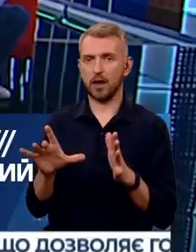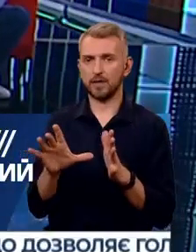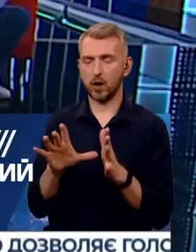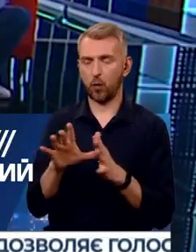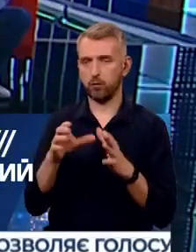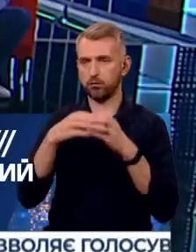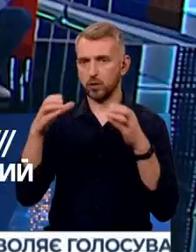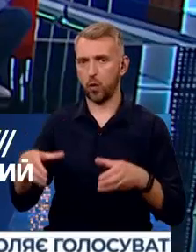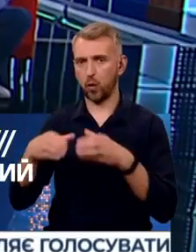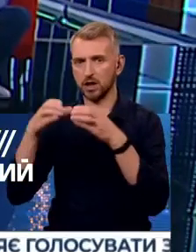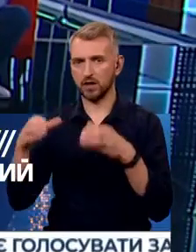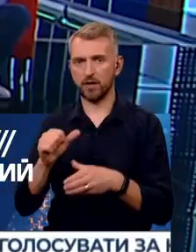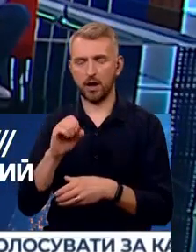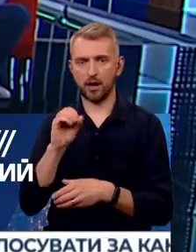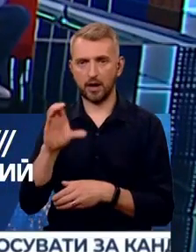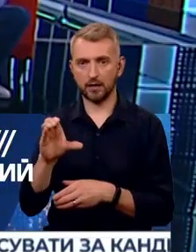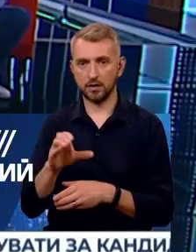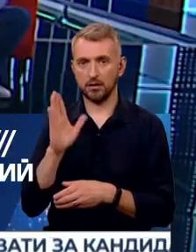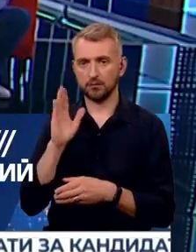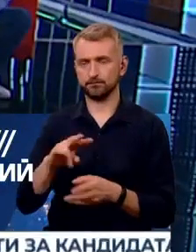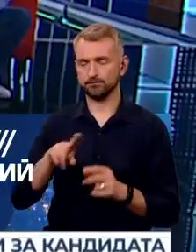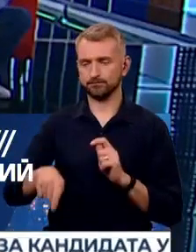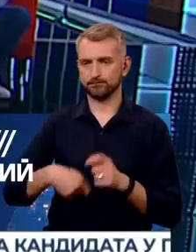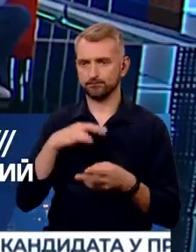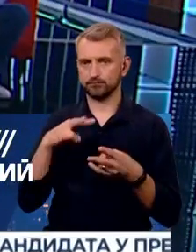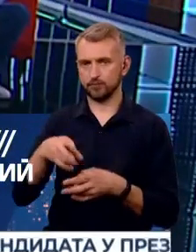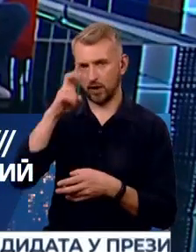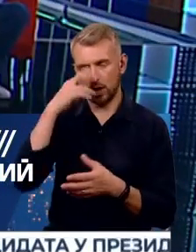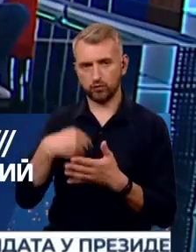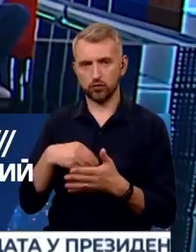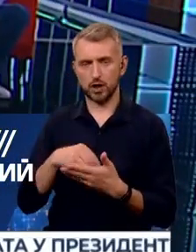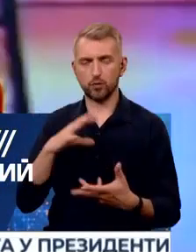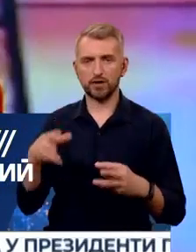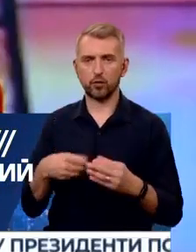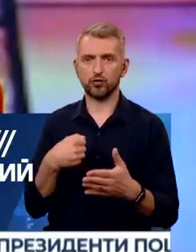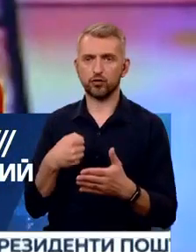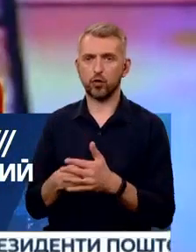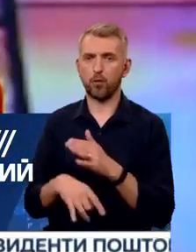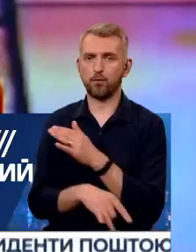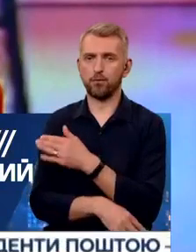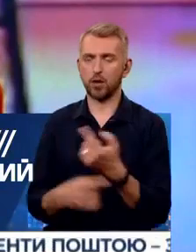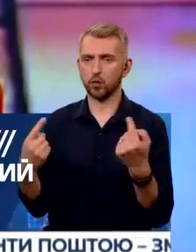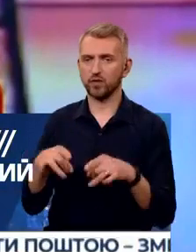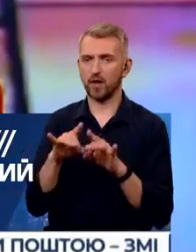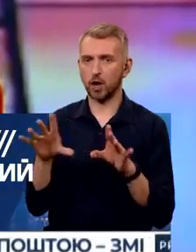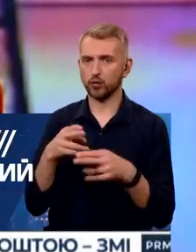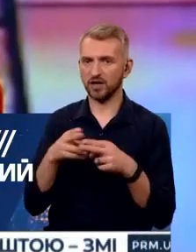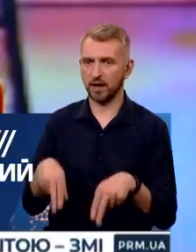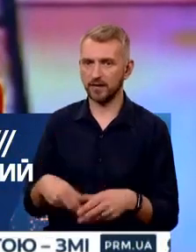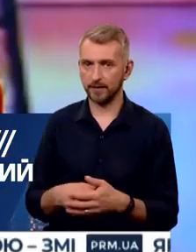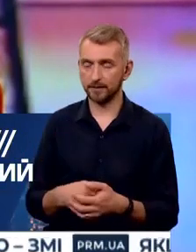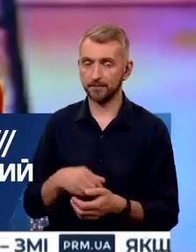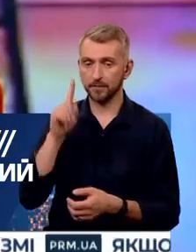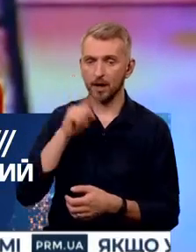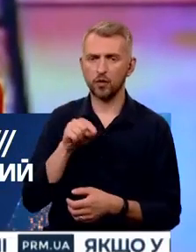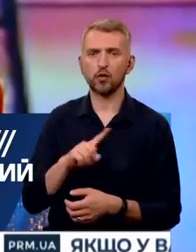електроблоків АЕС, завдадуть збитків держбюджету та призведуть до банкрутства атомних станцій. От, знаєте,